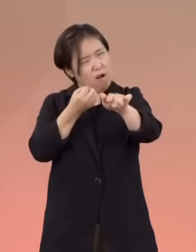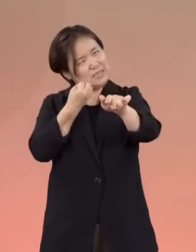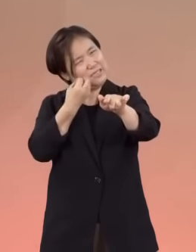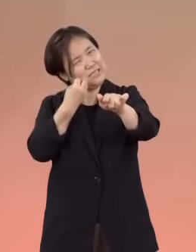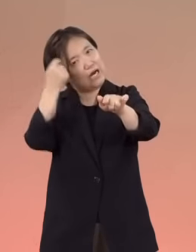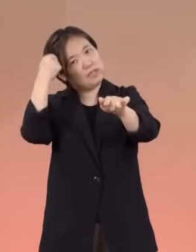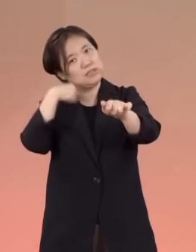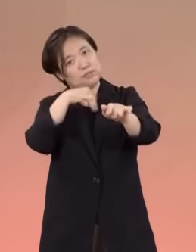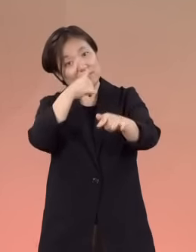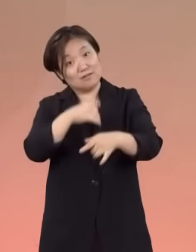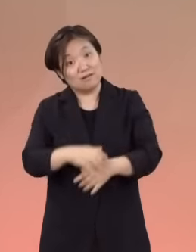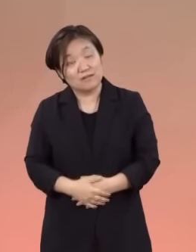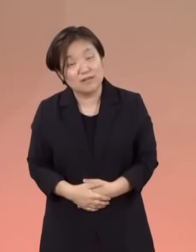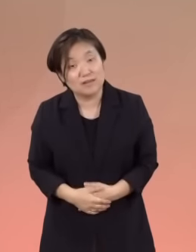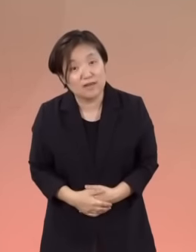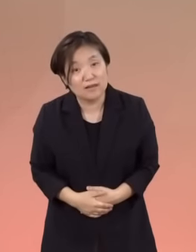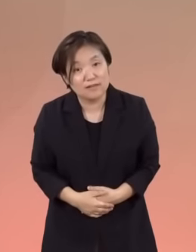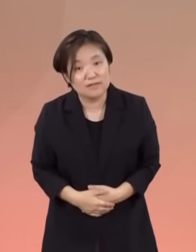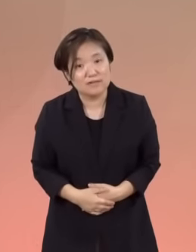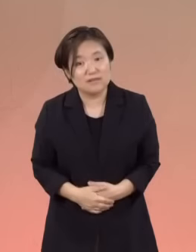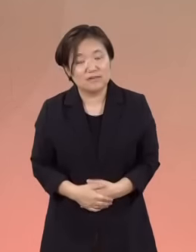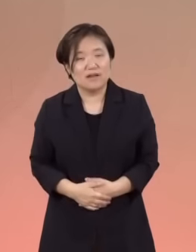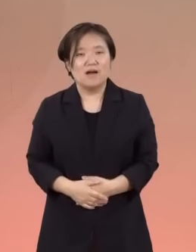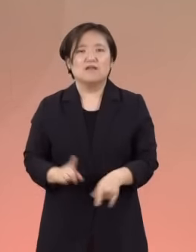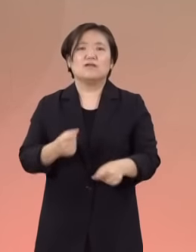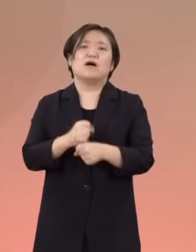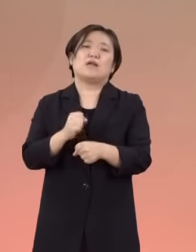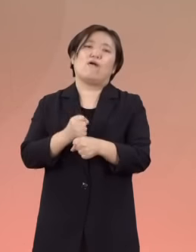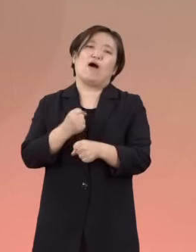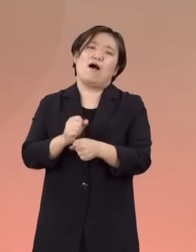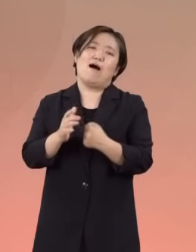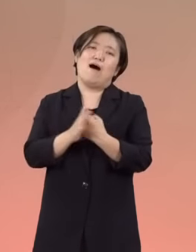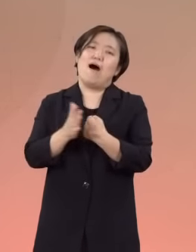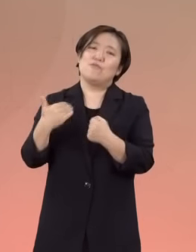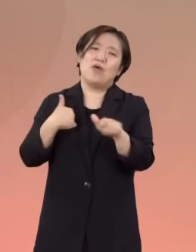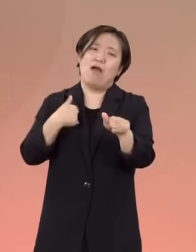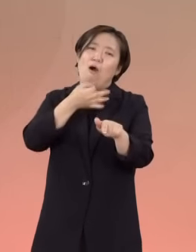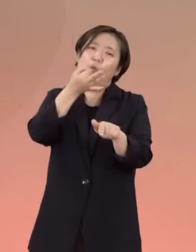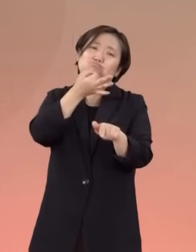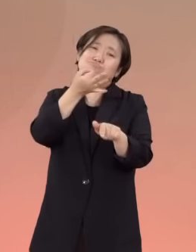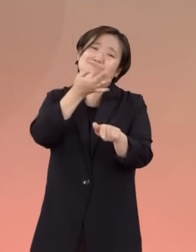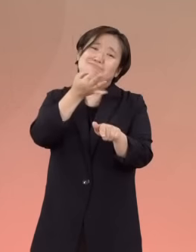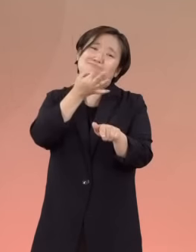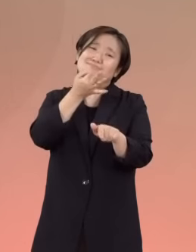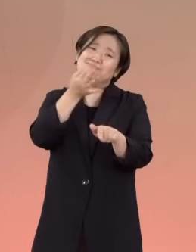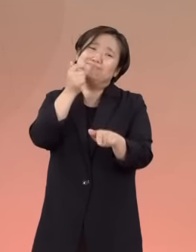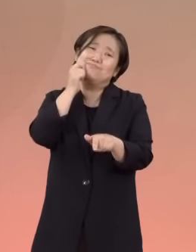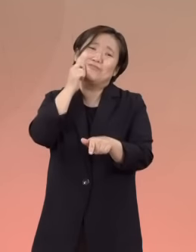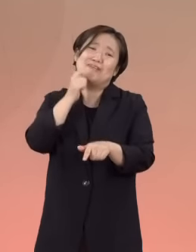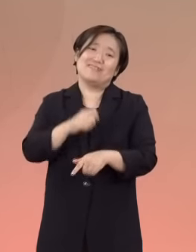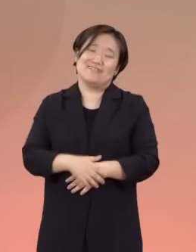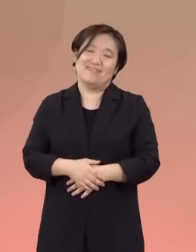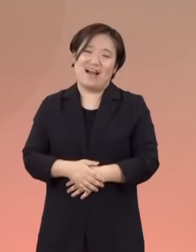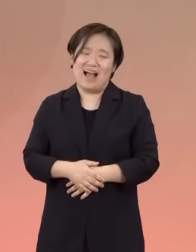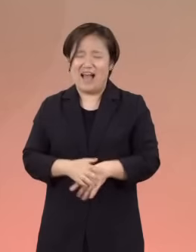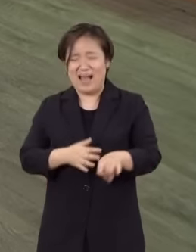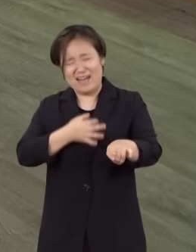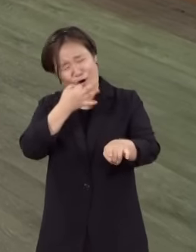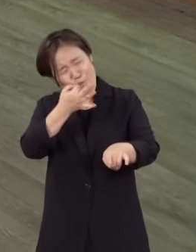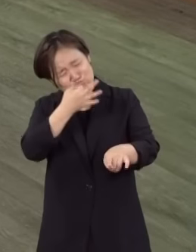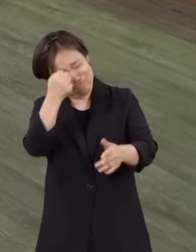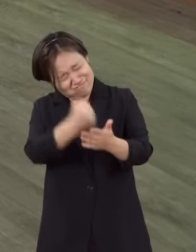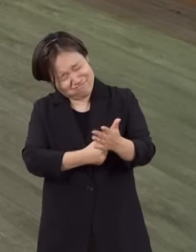이상하더라고요 그 당시에는 너무 당황해서 염불 생각이 나지 않아서 에이 그럴 때 염불 했어야죠 근데